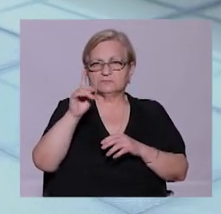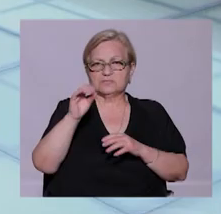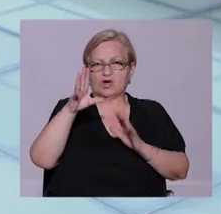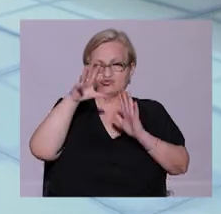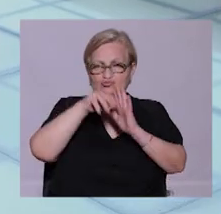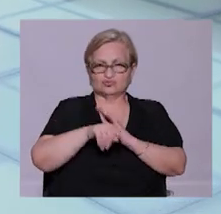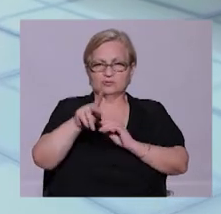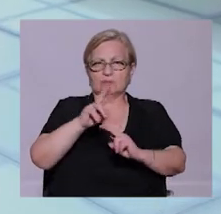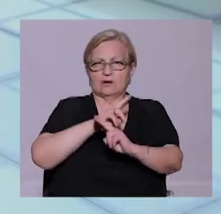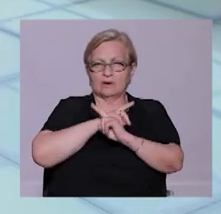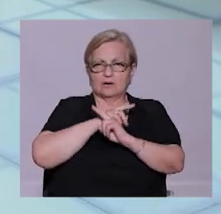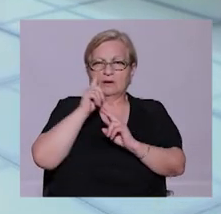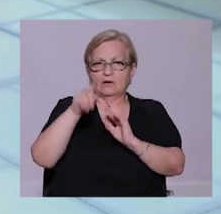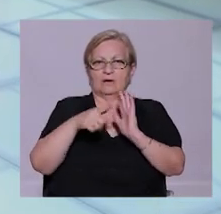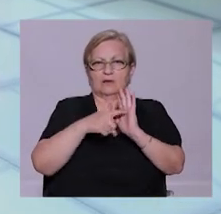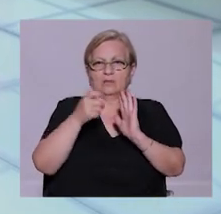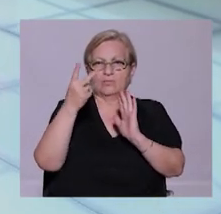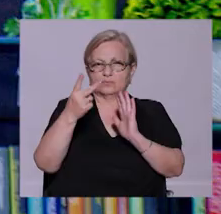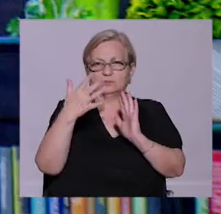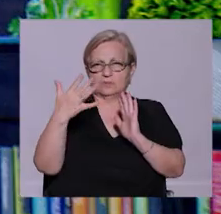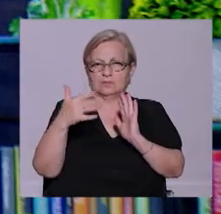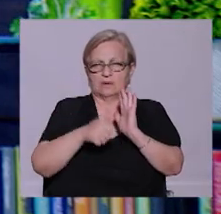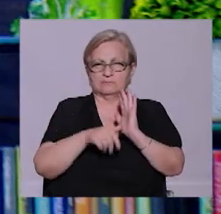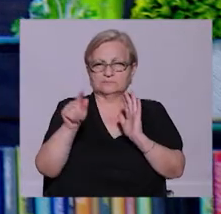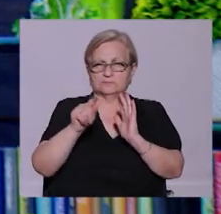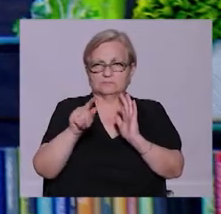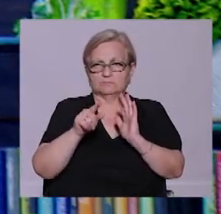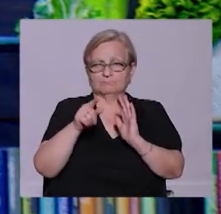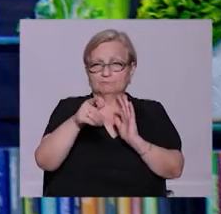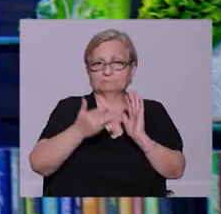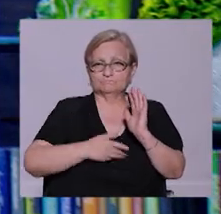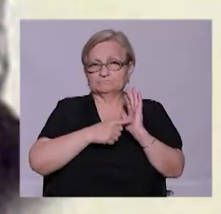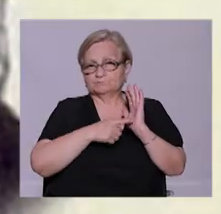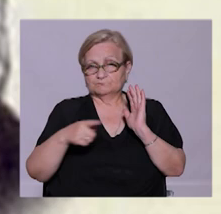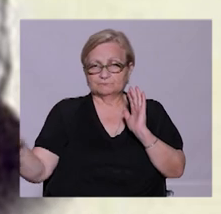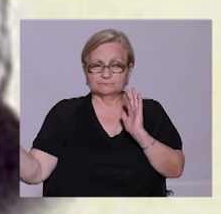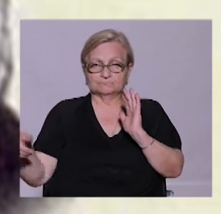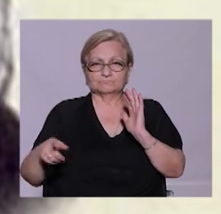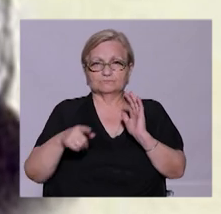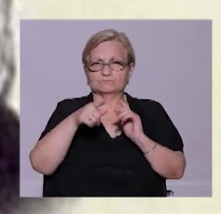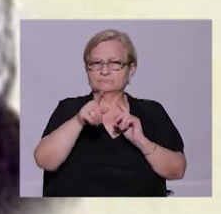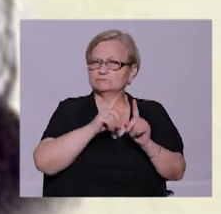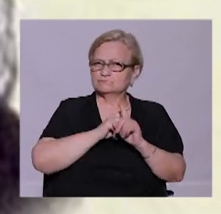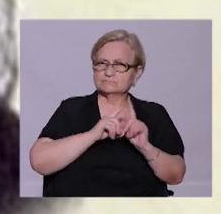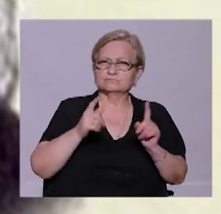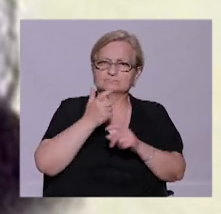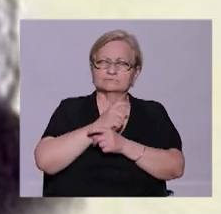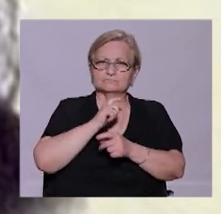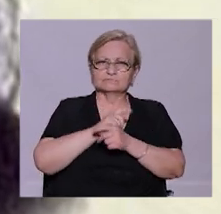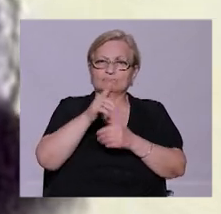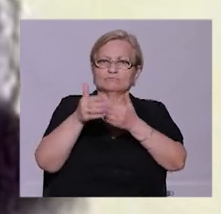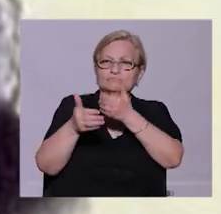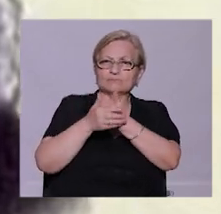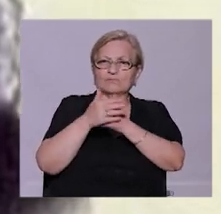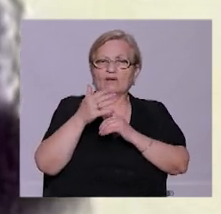ოქტომბერს და გარდაიცვალა 1725 წლის 6 თებერვალს. მისი ცხოვრებიდან აღსანიშნავია ის, რომ იგი იყო